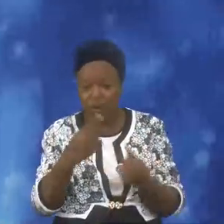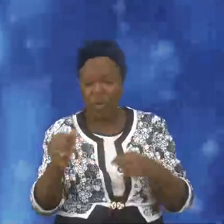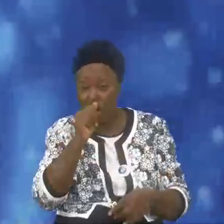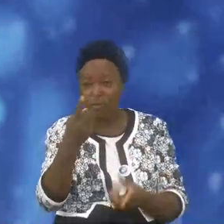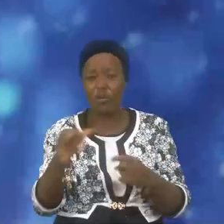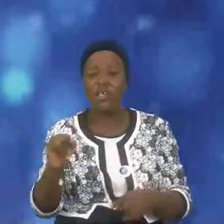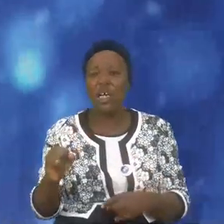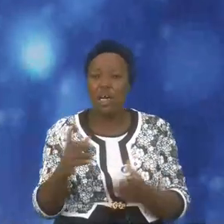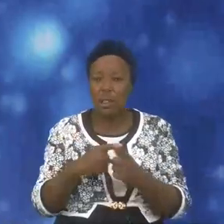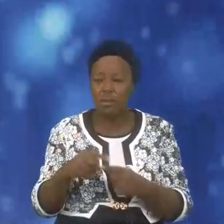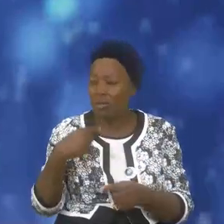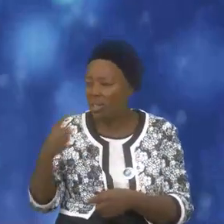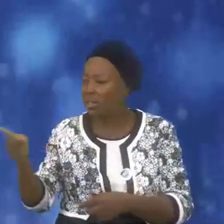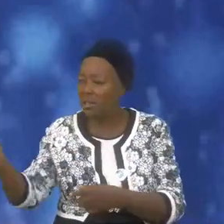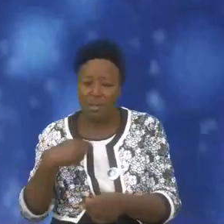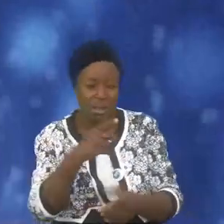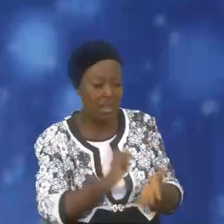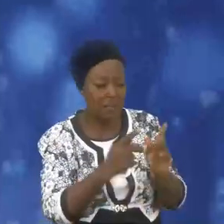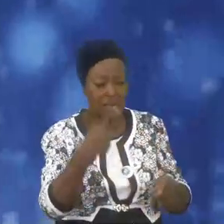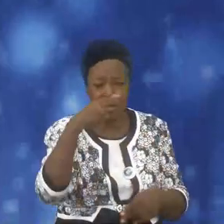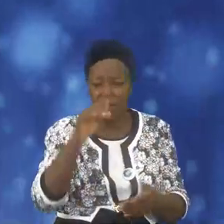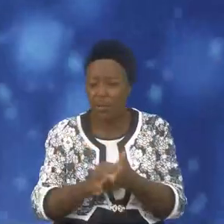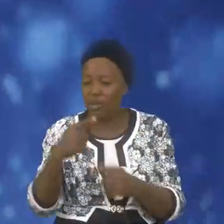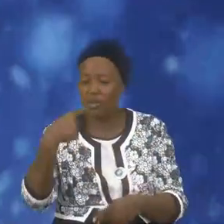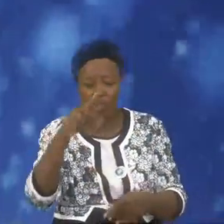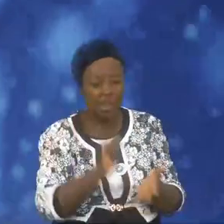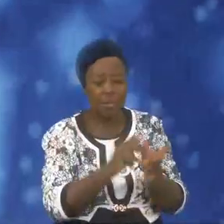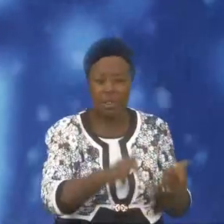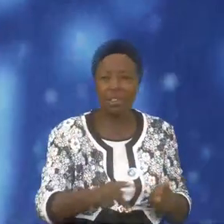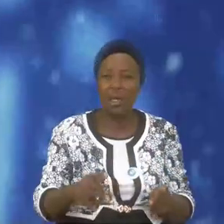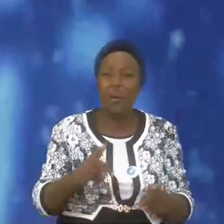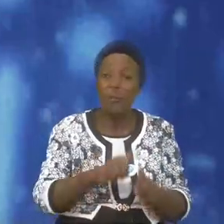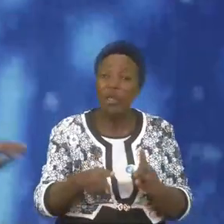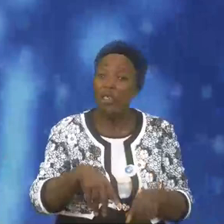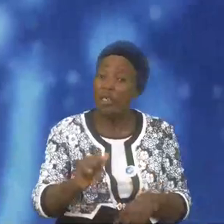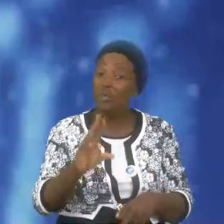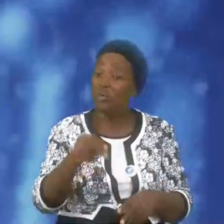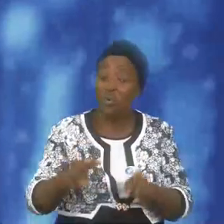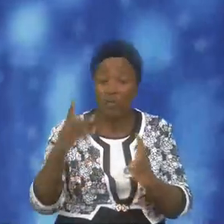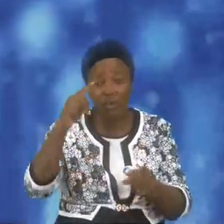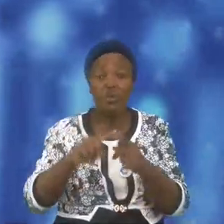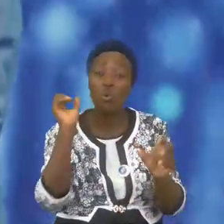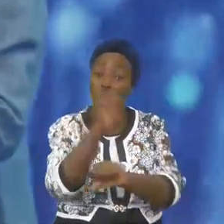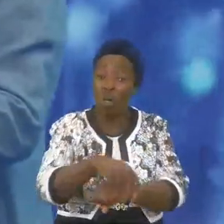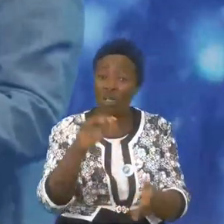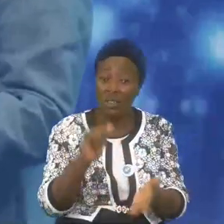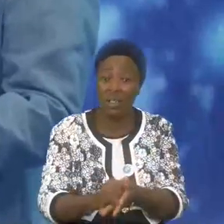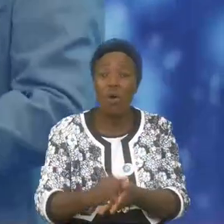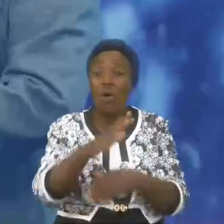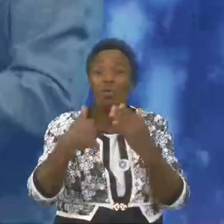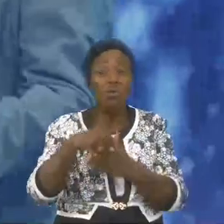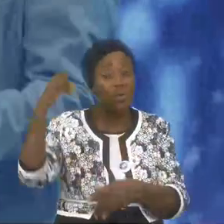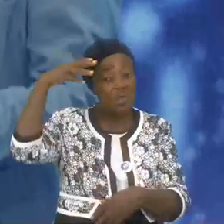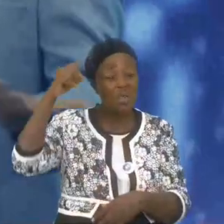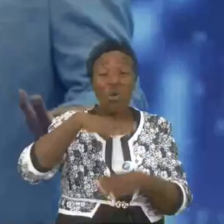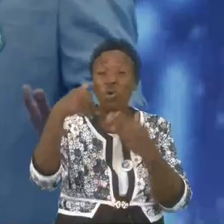je viens te chercher. Et tu dis à ceci, dis cela. Et tu n'arrives pas à vaincre. Tous ces magiciens,